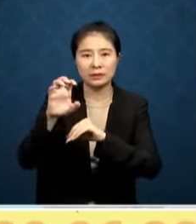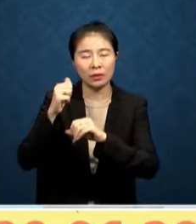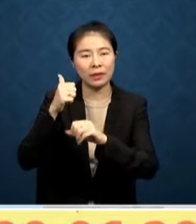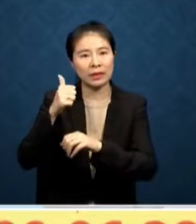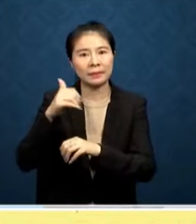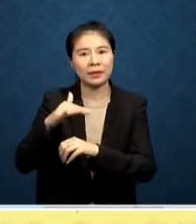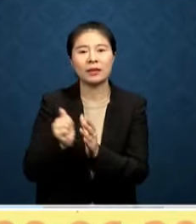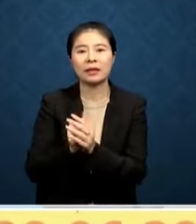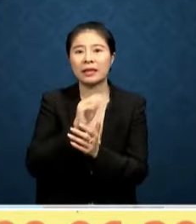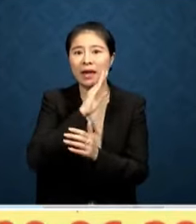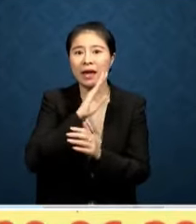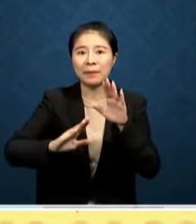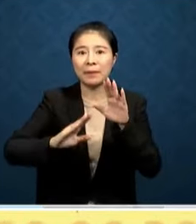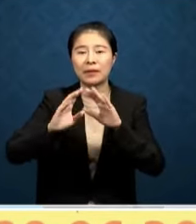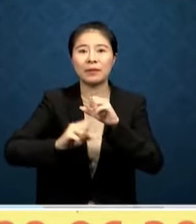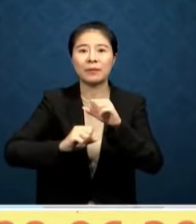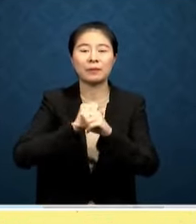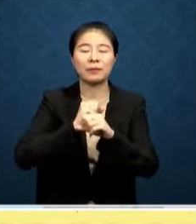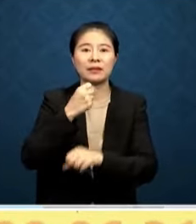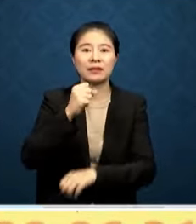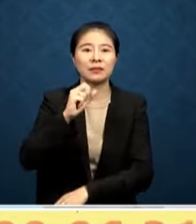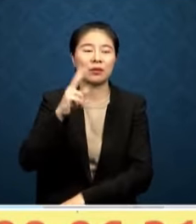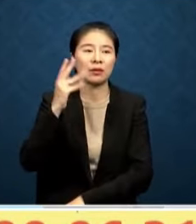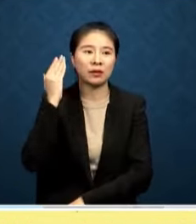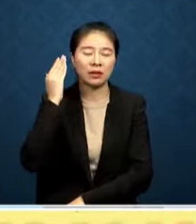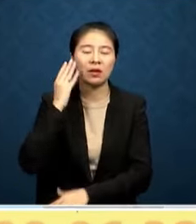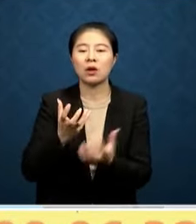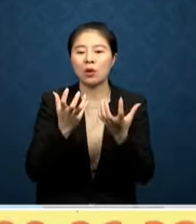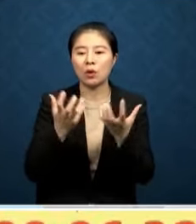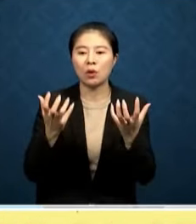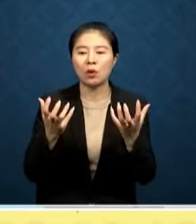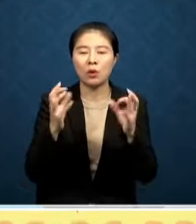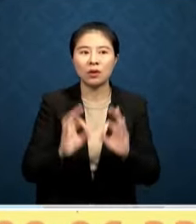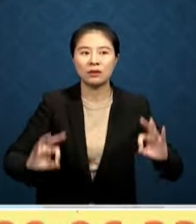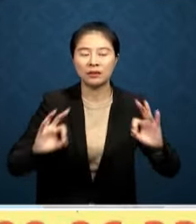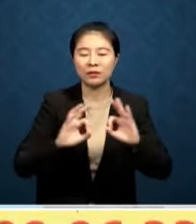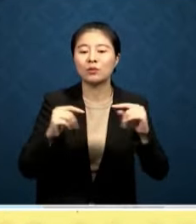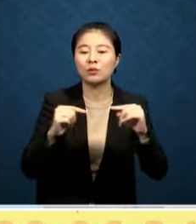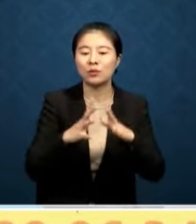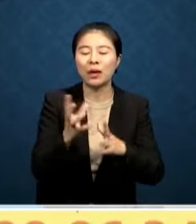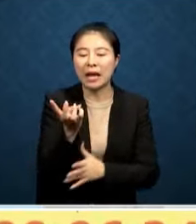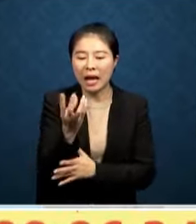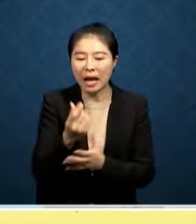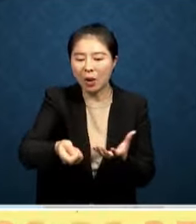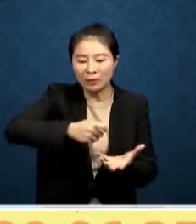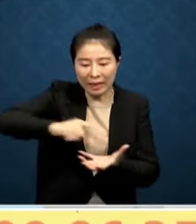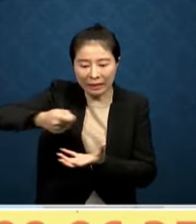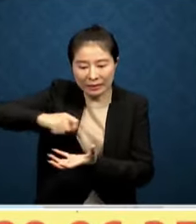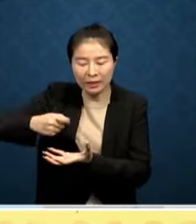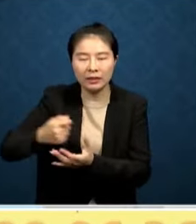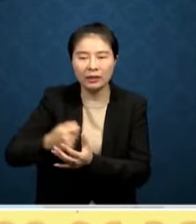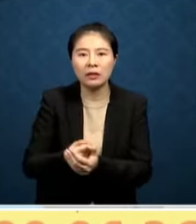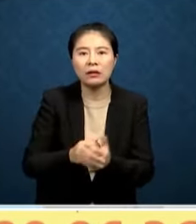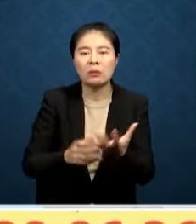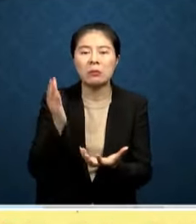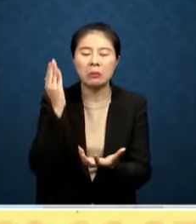ายๆ12ปีที่แล้วถ้าหากว่าเอาสินค้าที่เป็นสินค้าจำเป็นอย่างเช่นข้าวแกงนะฮะเราก็ยังจำได้ว่า12ปีที่แล้วเราอาจจะกินข้าว